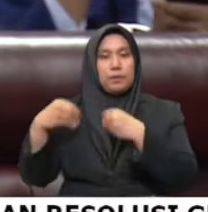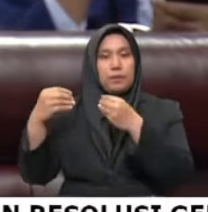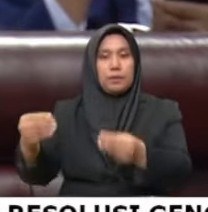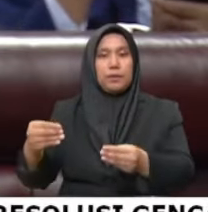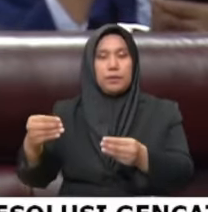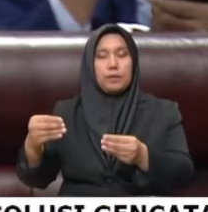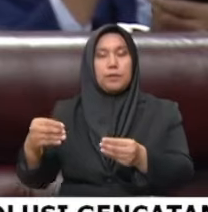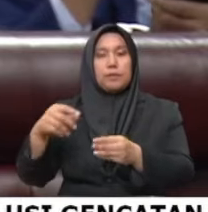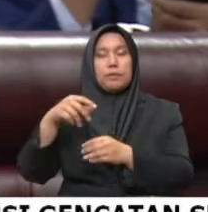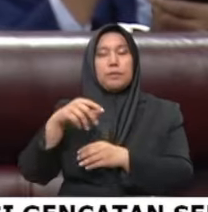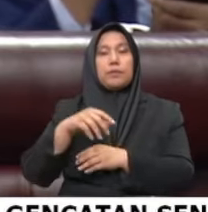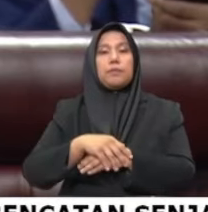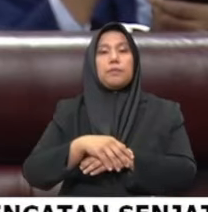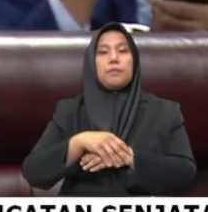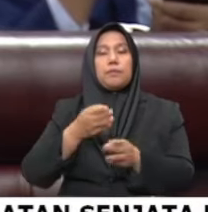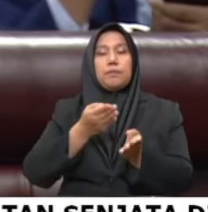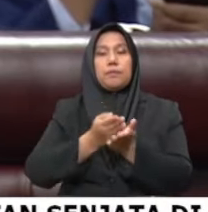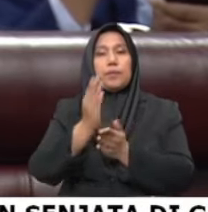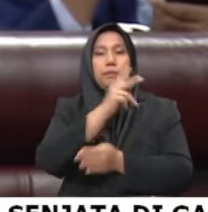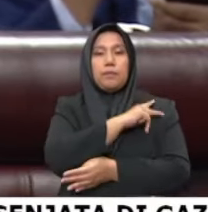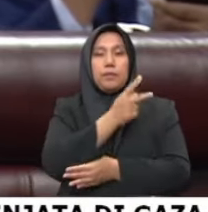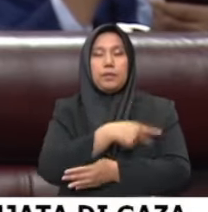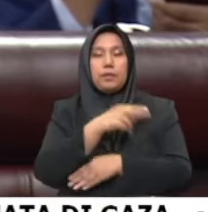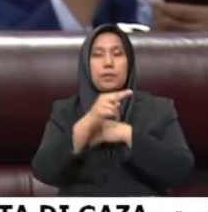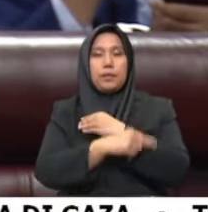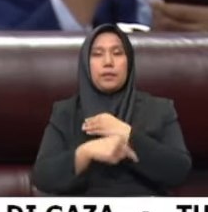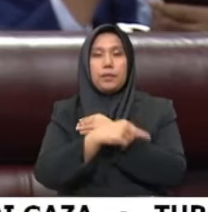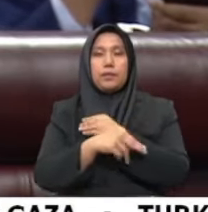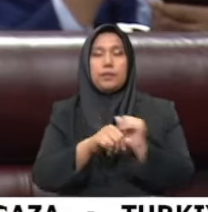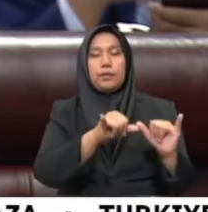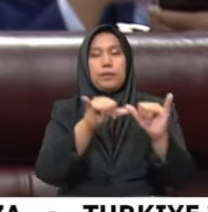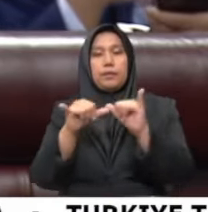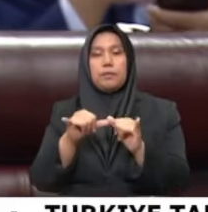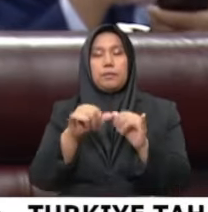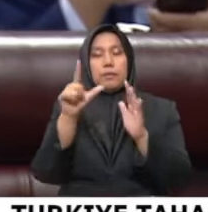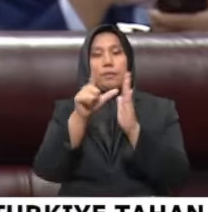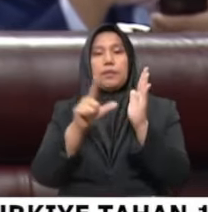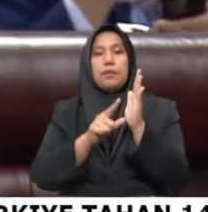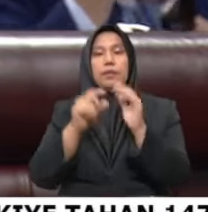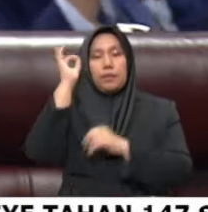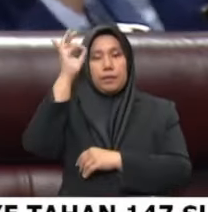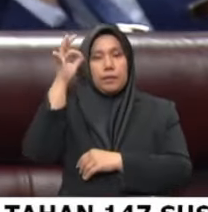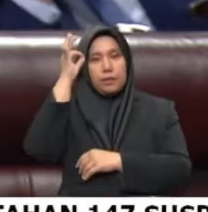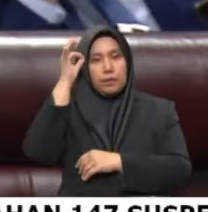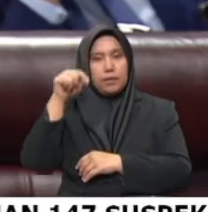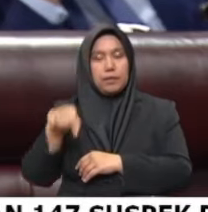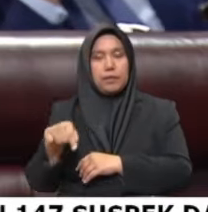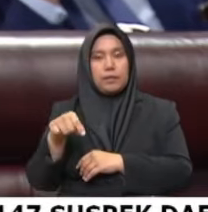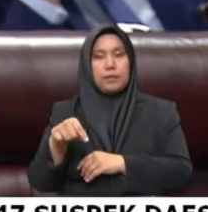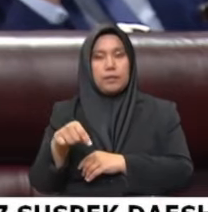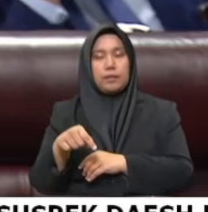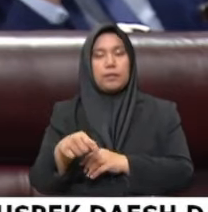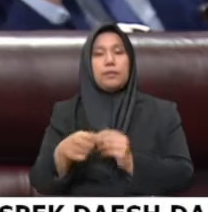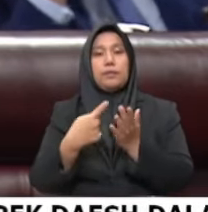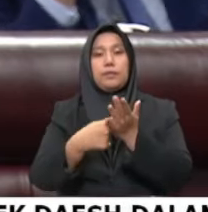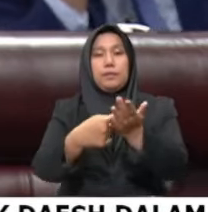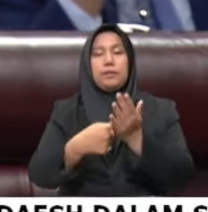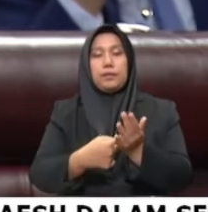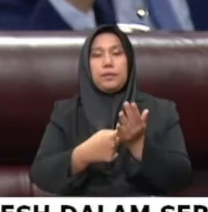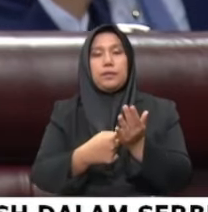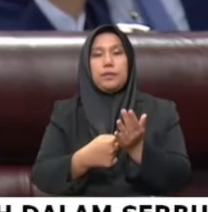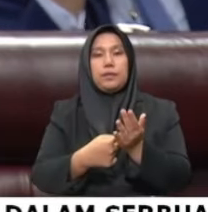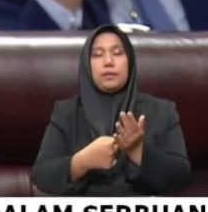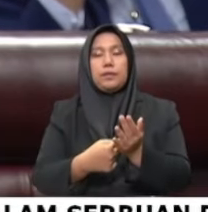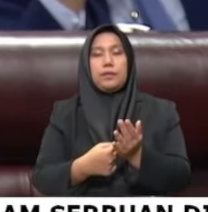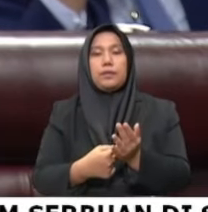berkuasa negeri selaras dengan Perkara 86 Perlembagaan Persekutuan. Dalam hal ini, persepakatan telah diperolehi